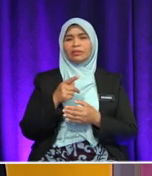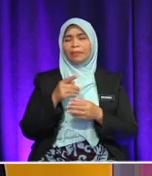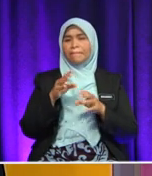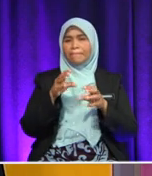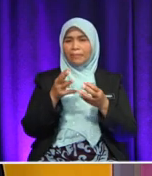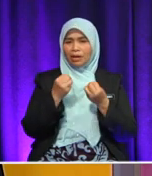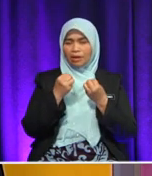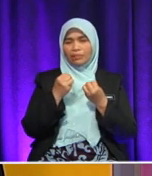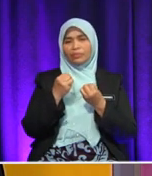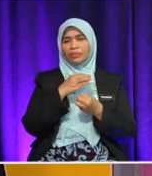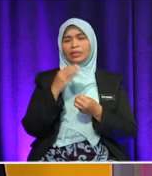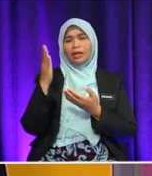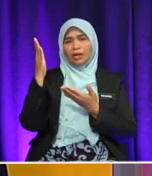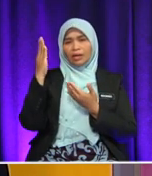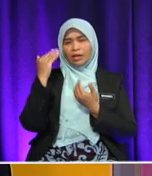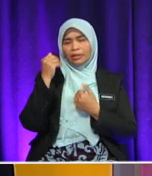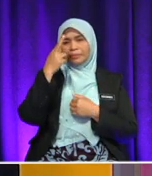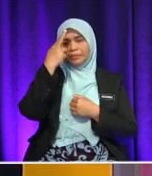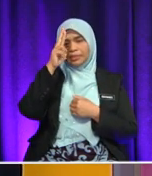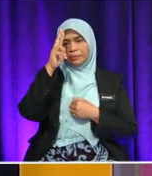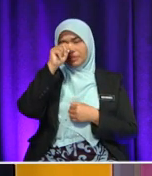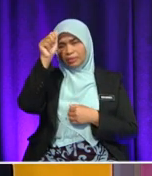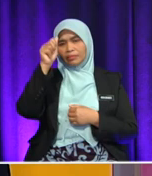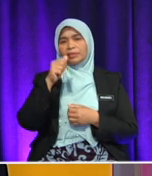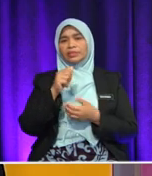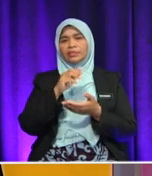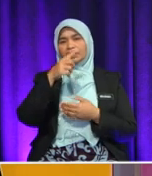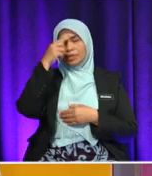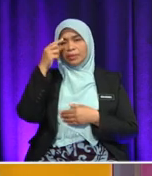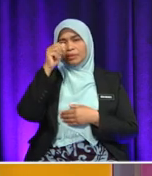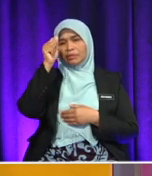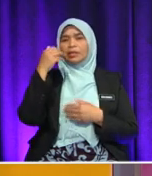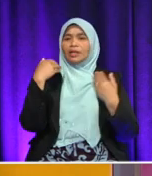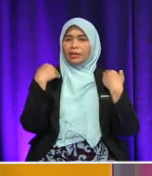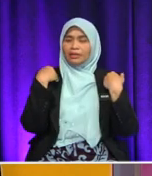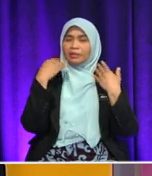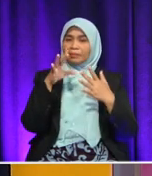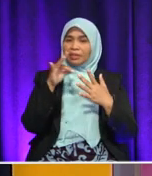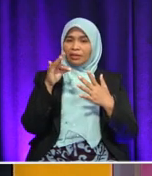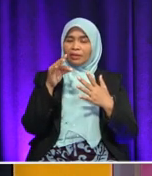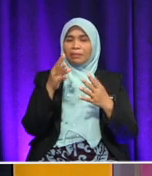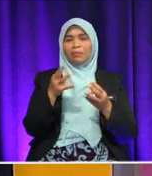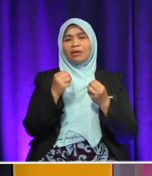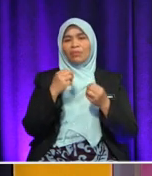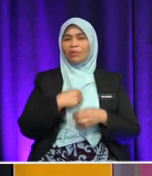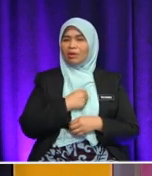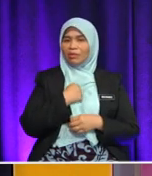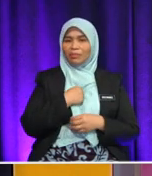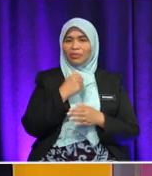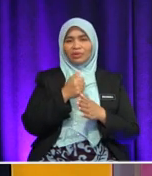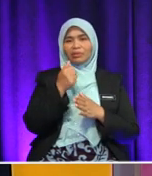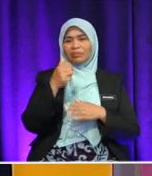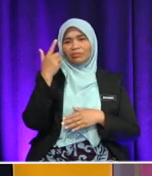mengharapkan sangat rahmat Allah Subhanahu Wa Ta'ala sebab Allah ada pilihan namun tidak ampun